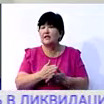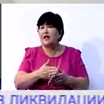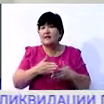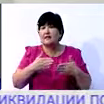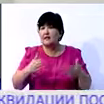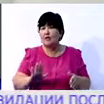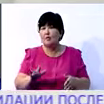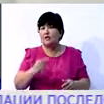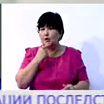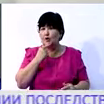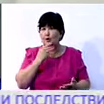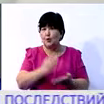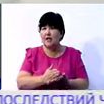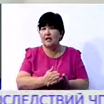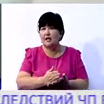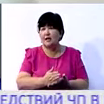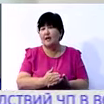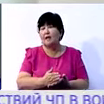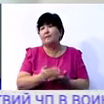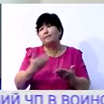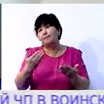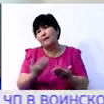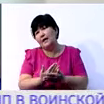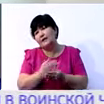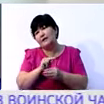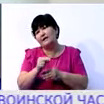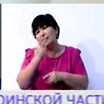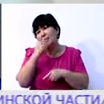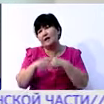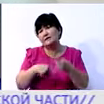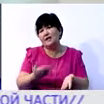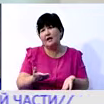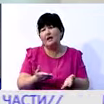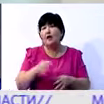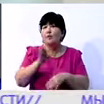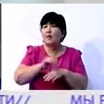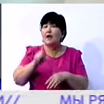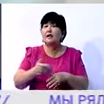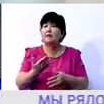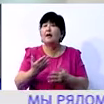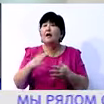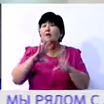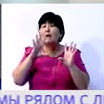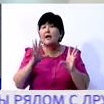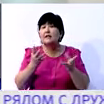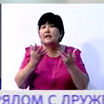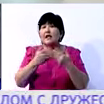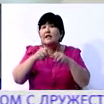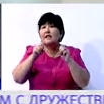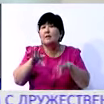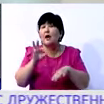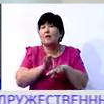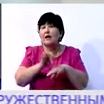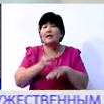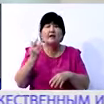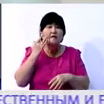небольшие затруднения, мотивация больных. Это, судя по специфике болезни, больные